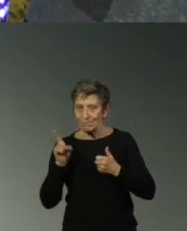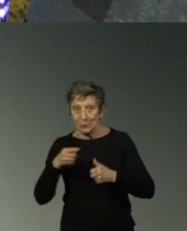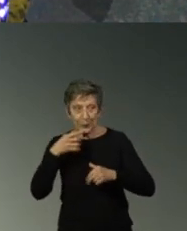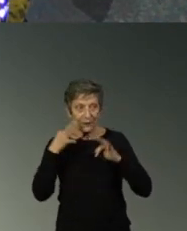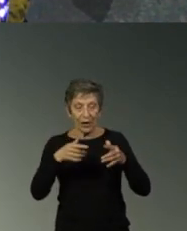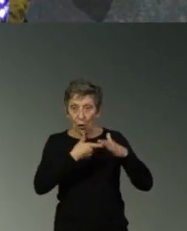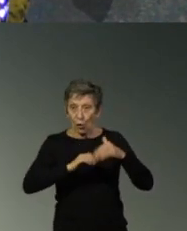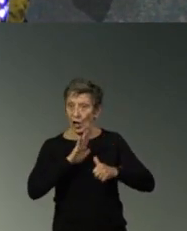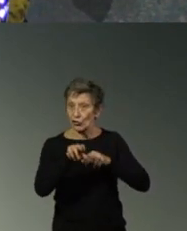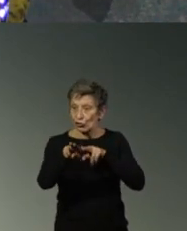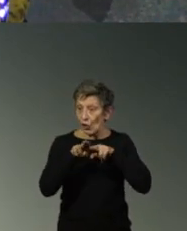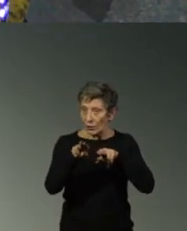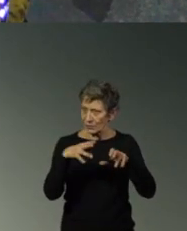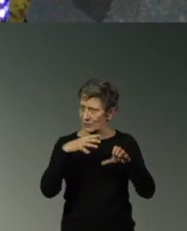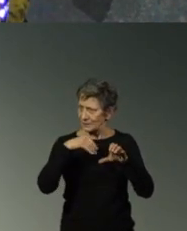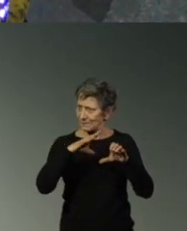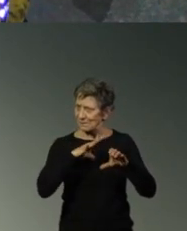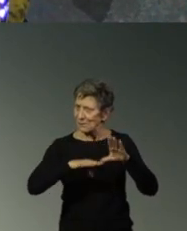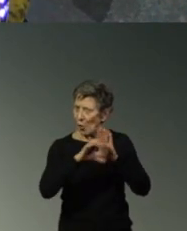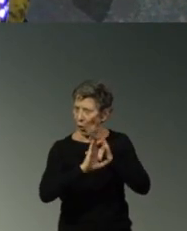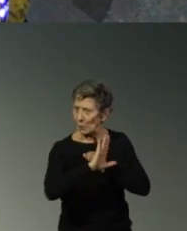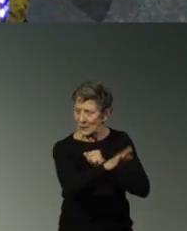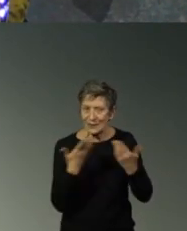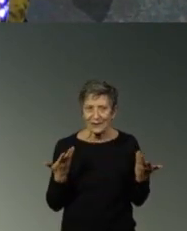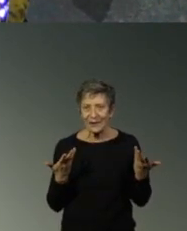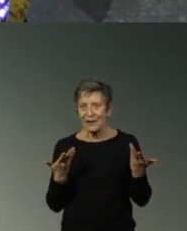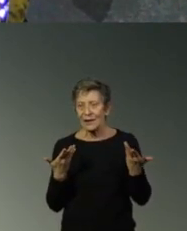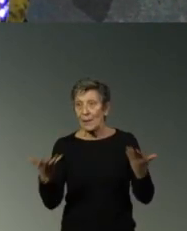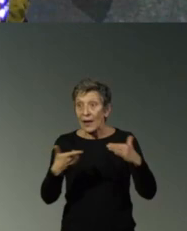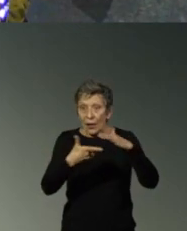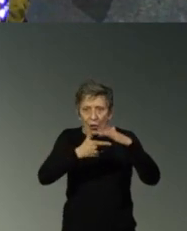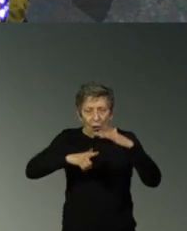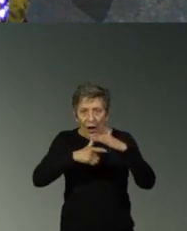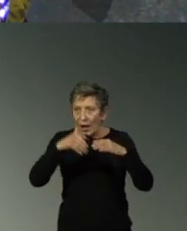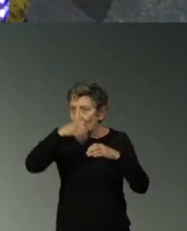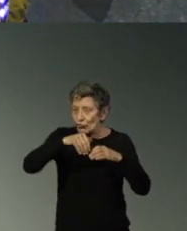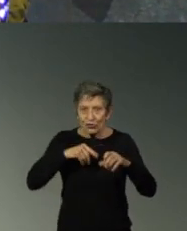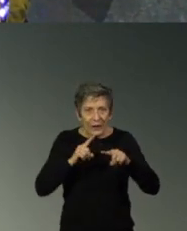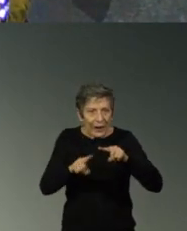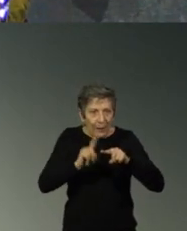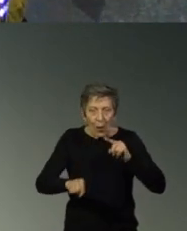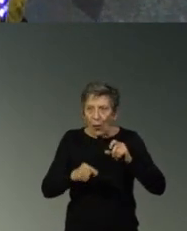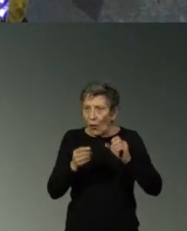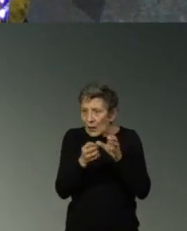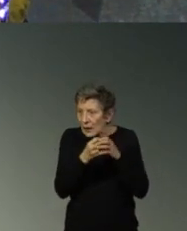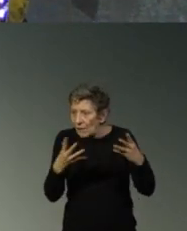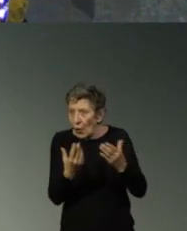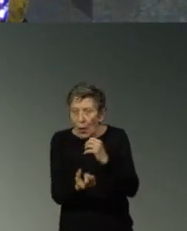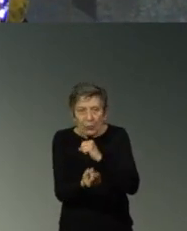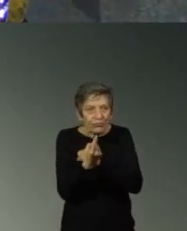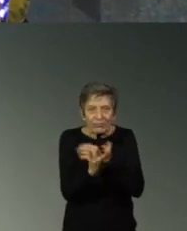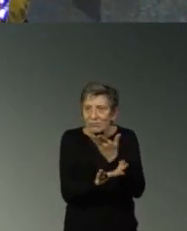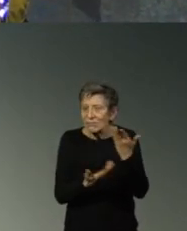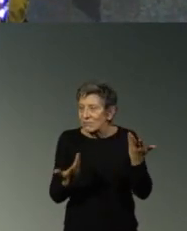langage assez codifié, mais surtout un langage qui a développé toute une série d'éléments de langage, qui a développé une sorte